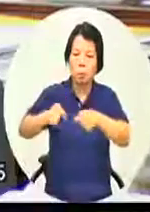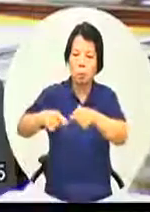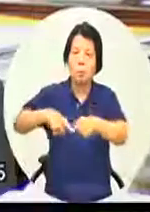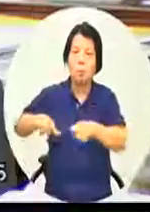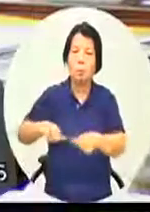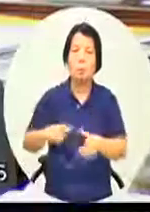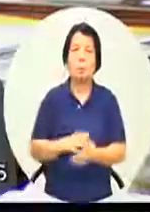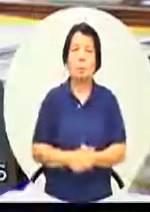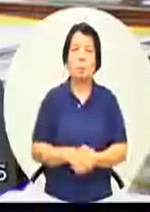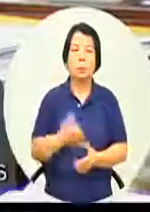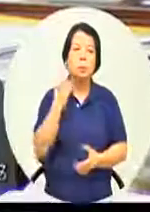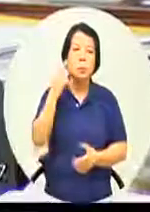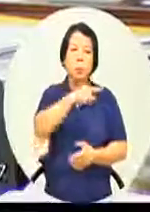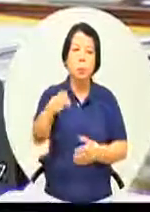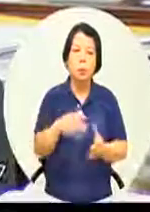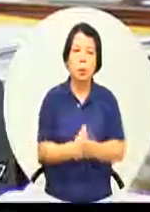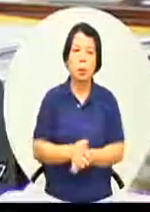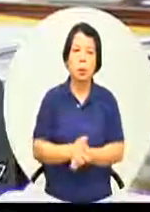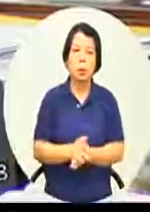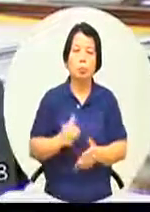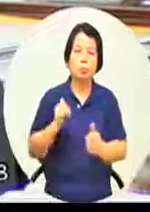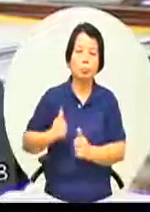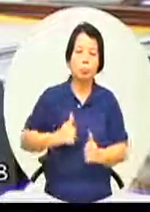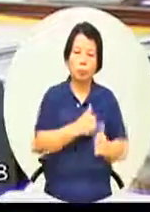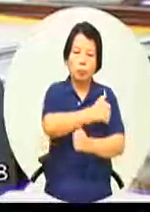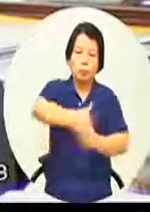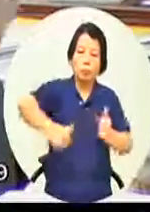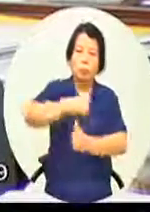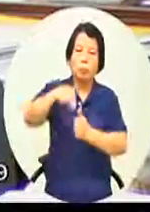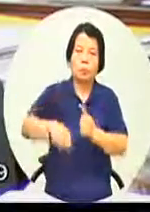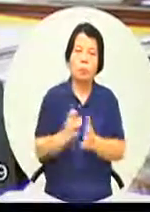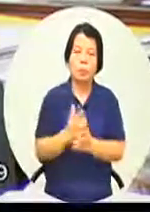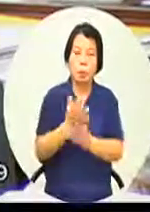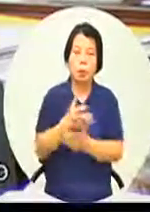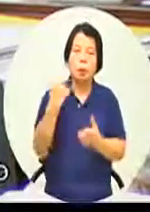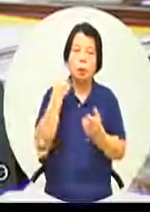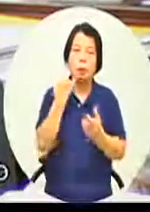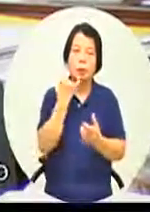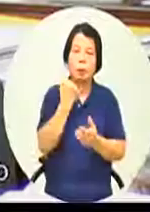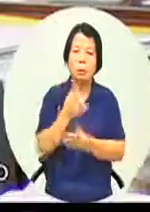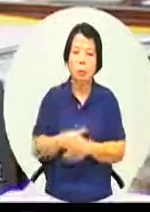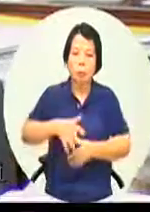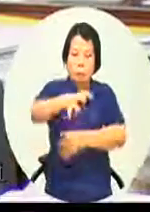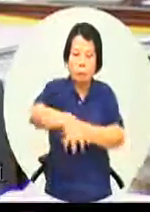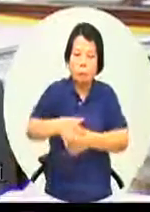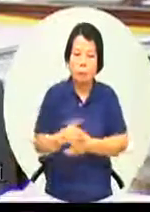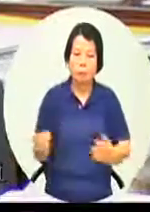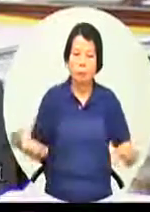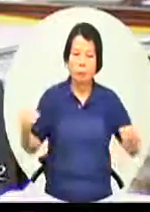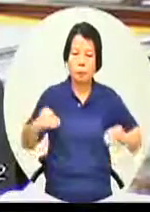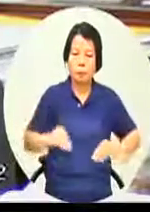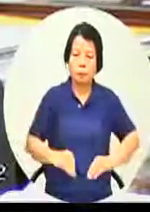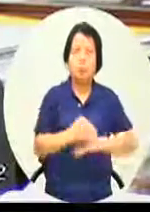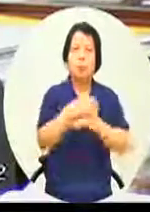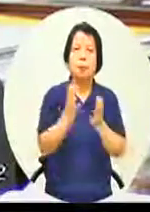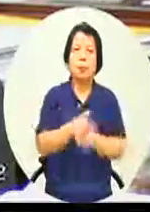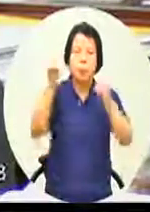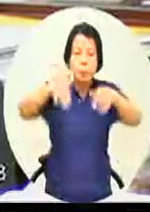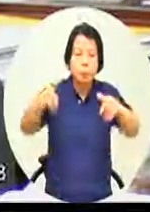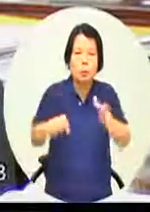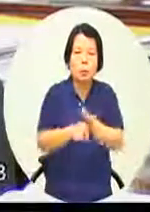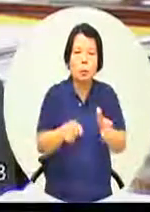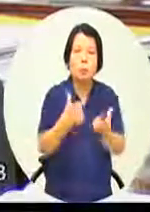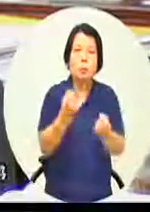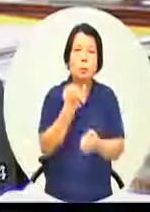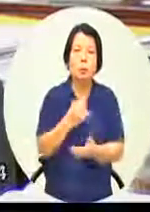学校如果它的操场往下挖个一两公尺，其实是变成一个下大雨的时候是滞洪池，但是平常是操